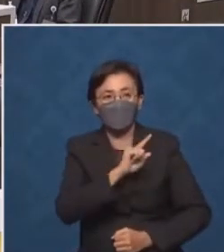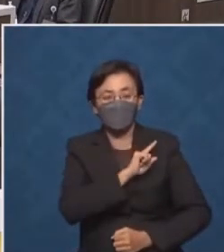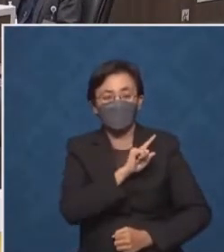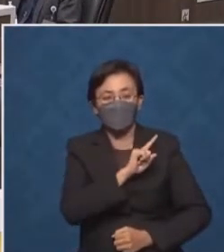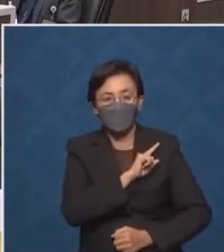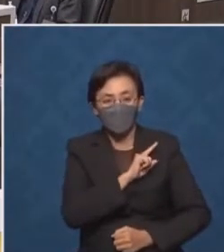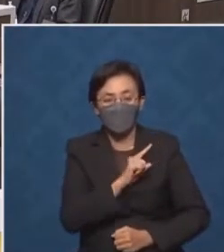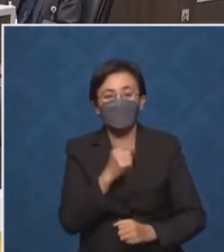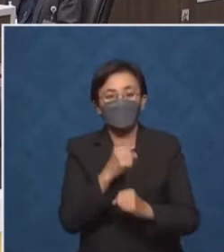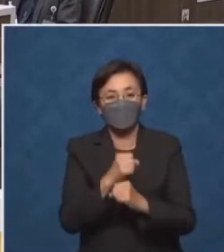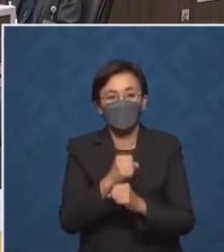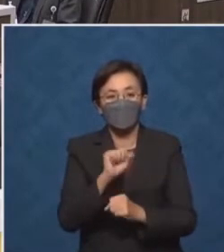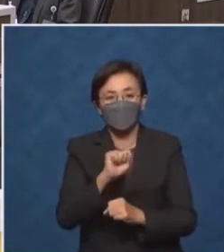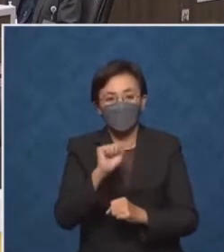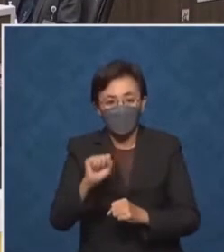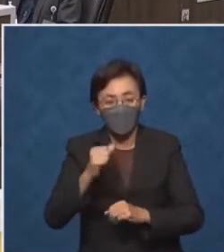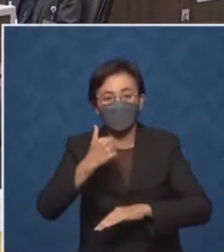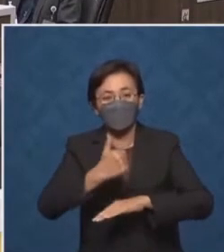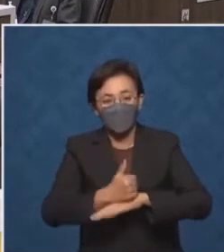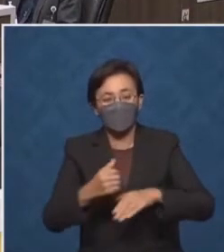ในธ apareเล่นใก